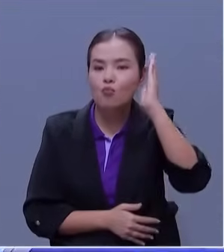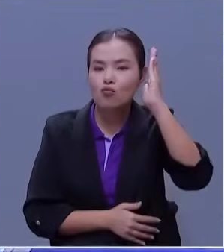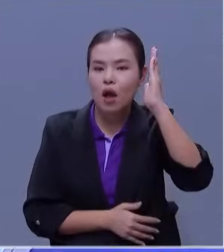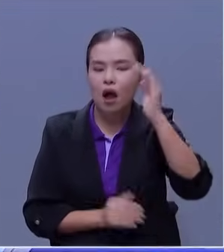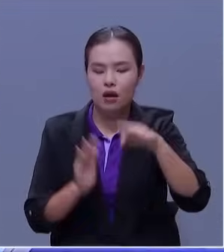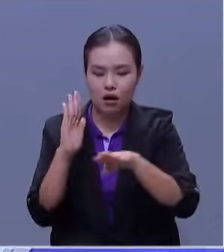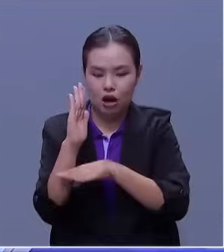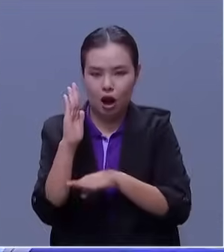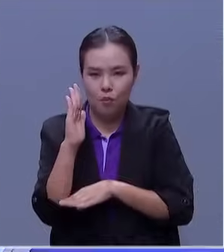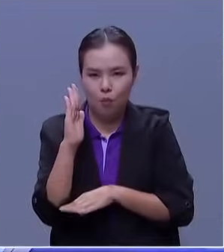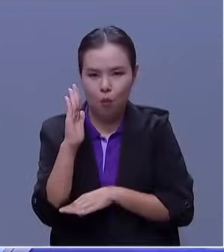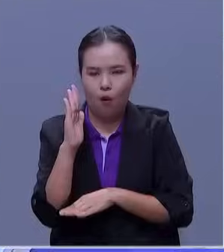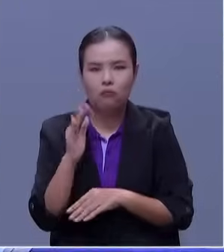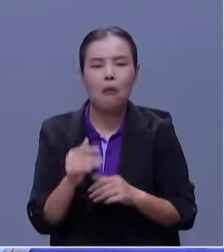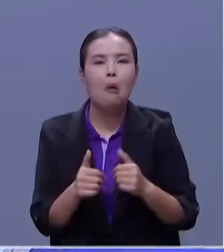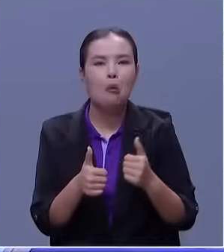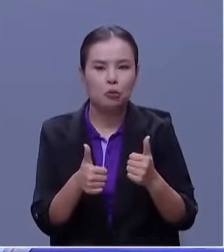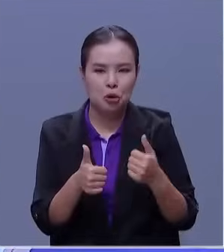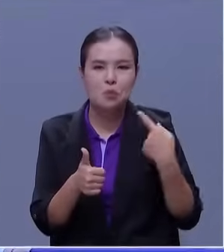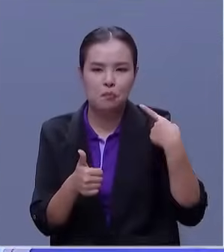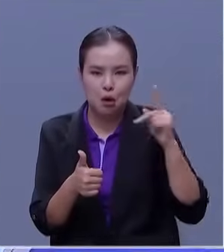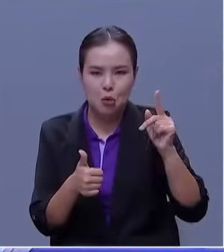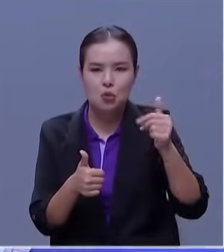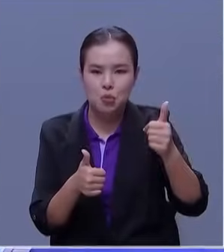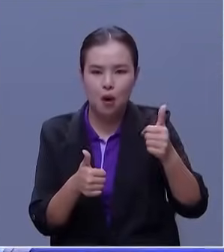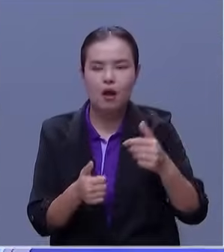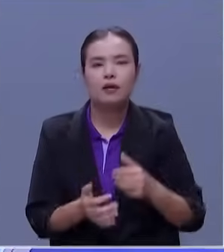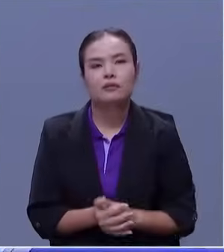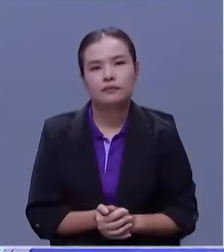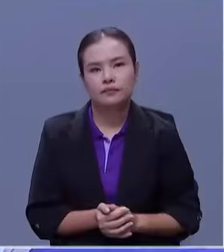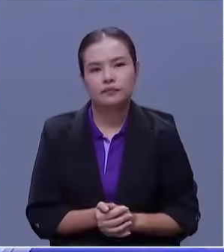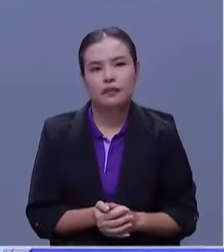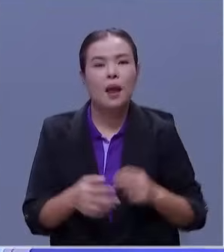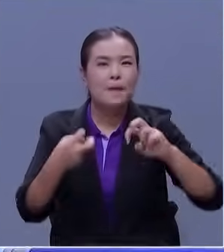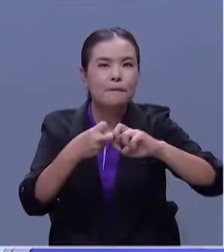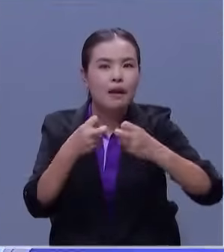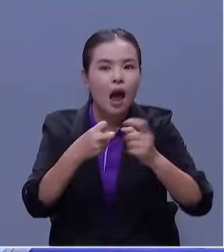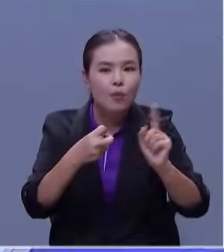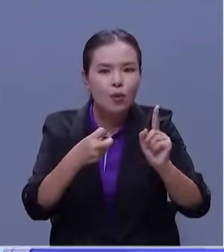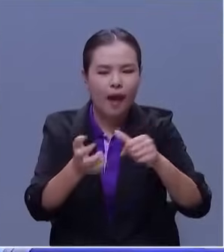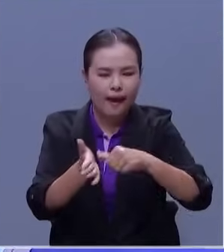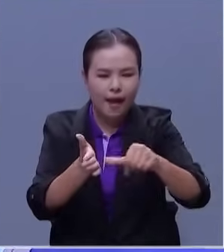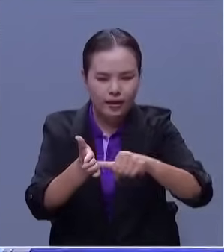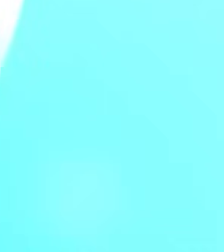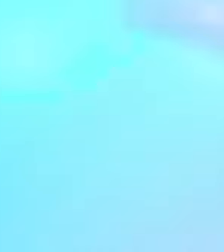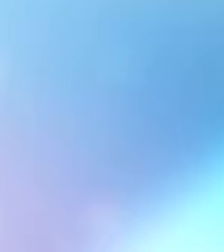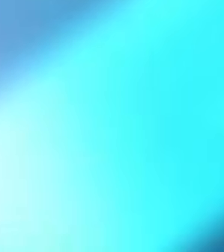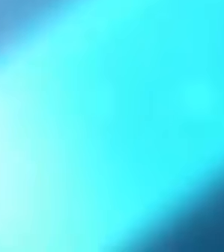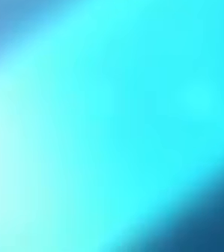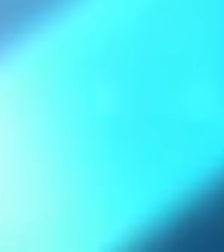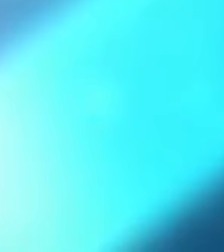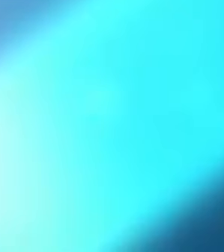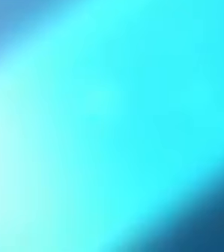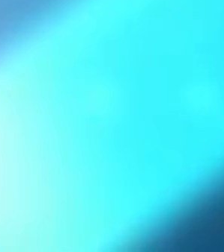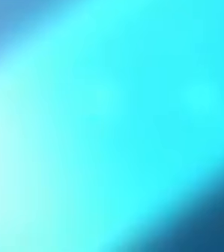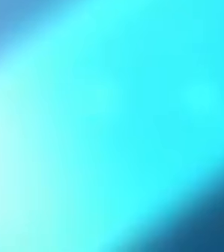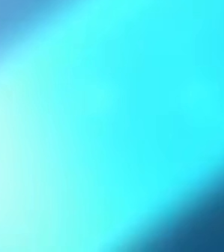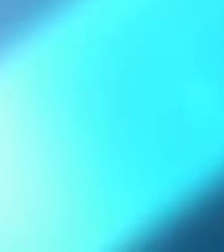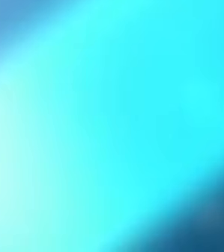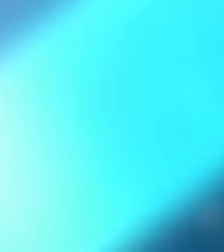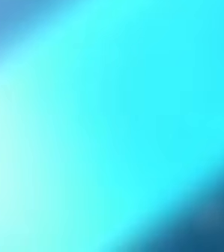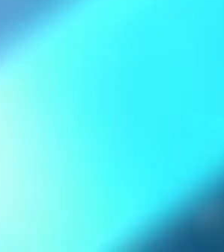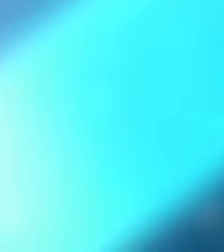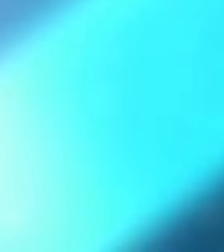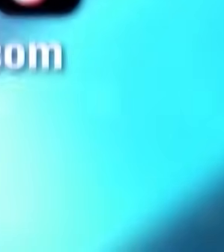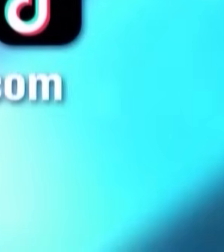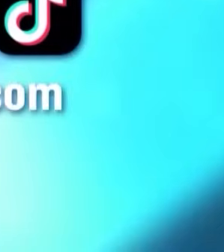สู่กระบวนการเนี่ยจะเป็นผลดีมากกว่าตรงที่ว่าตรงไหนที่มันมีปัญหาจะได้ไปแก้กันตรงนั้นเลย ติดตาม PPTV HD